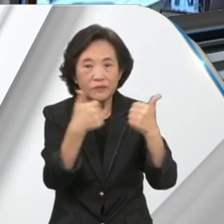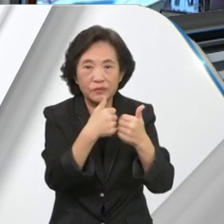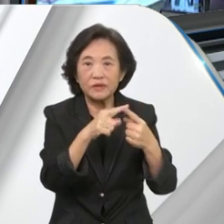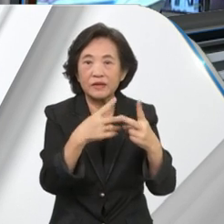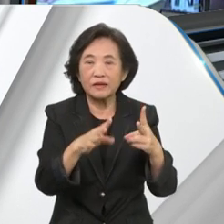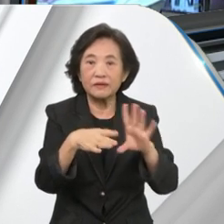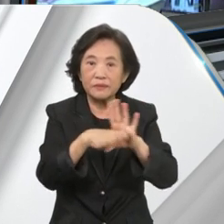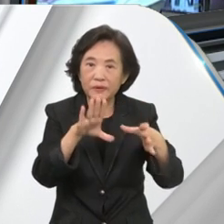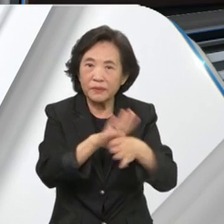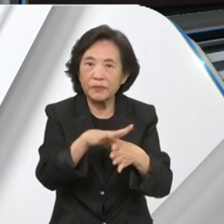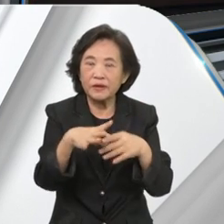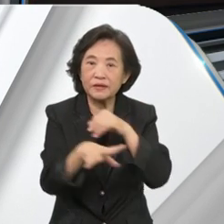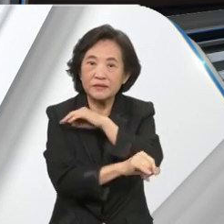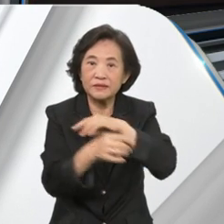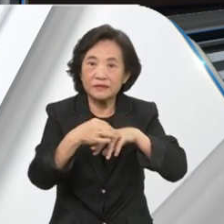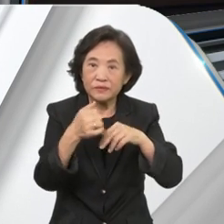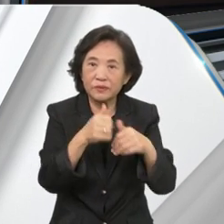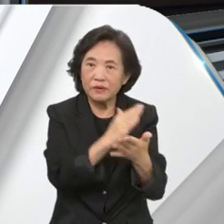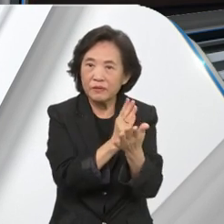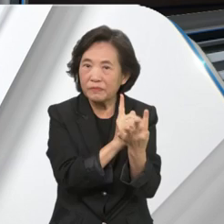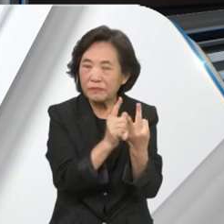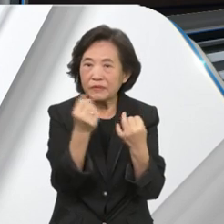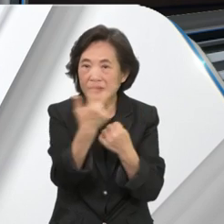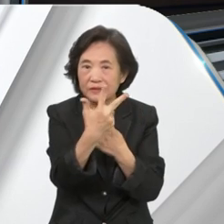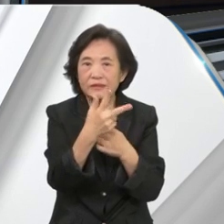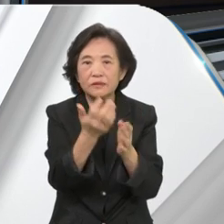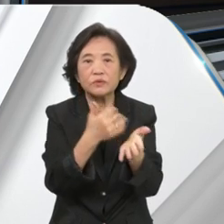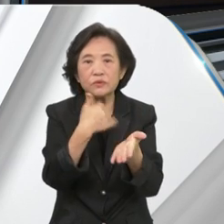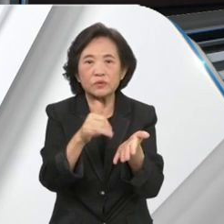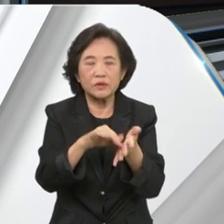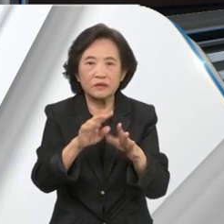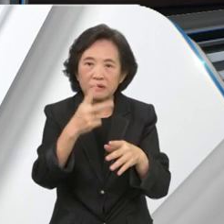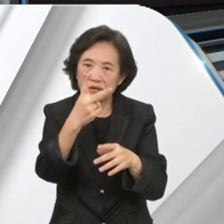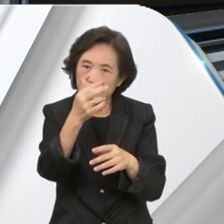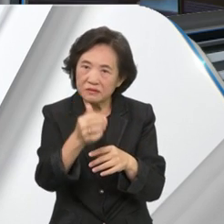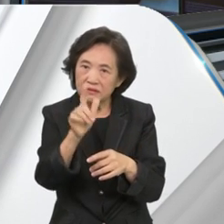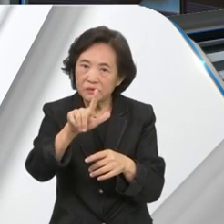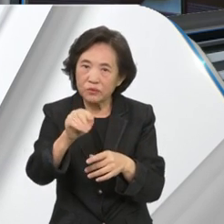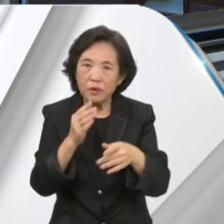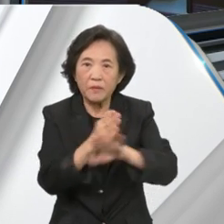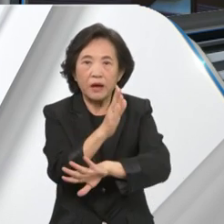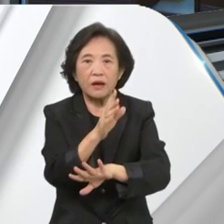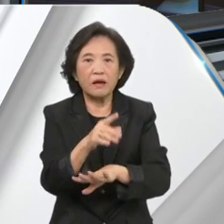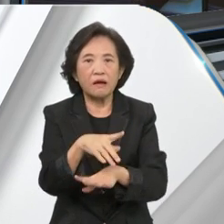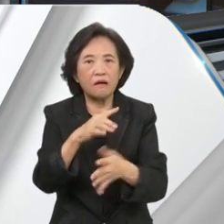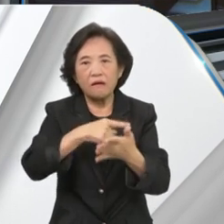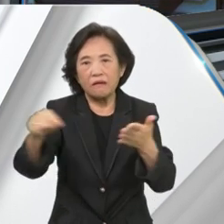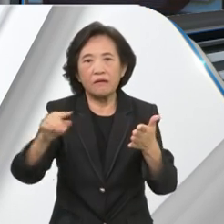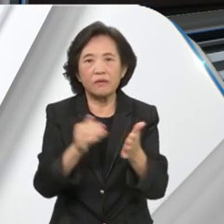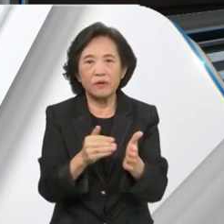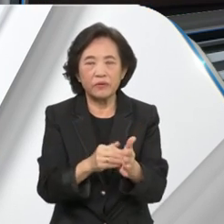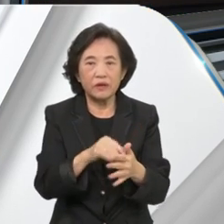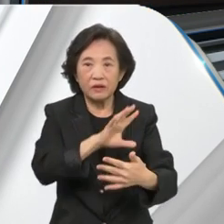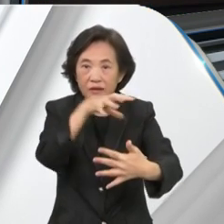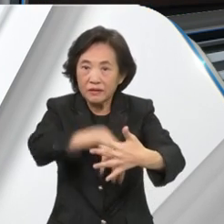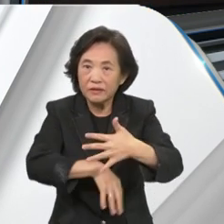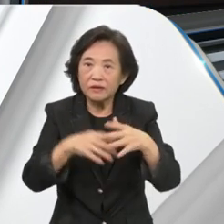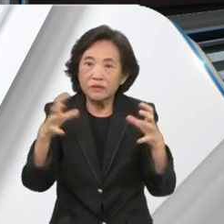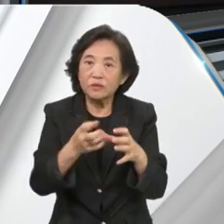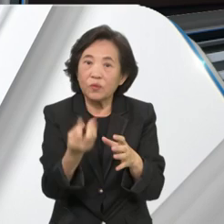복란부의 러하가문화기금부의 종경 7条주의선 가격을 차고 2억 6천만 기존도